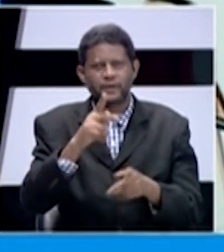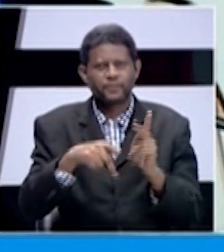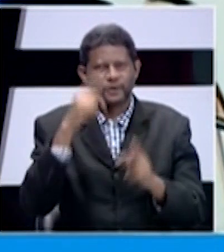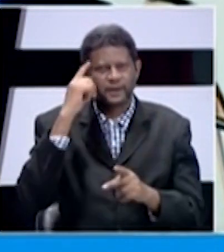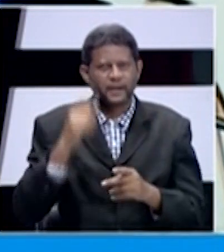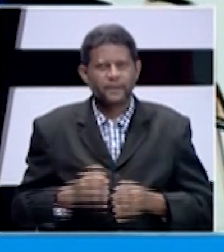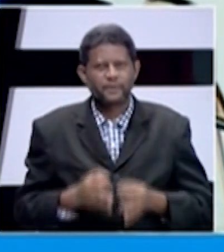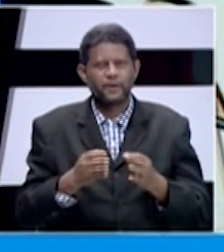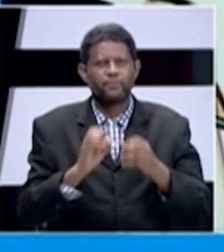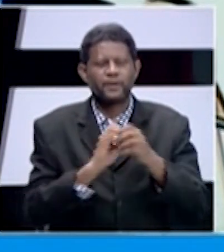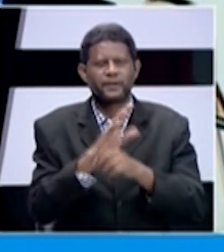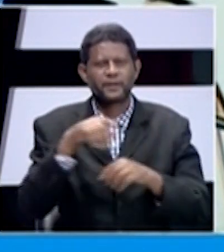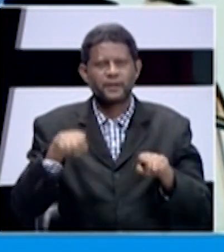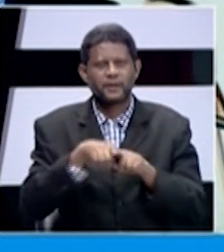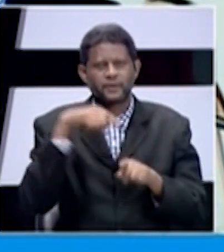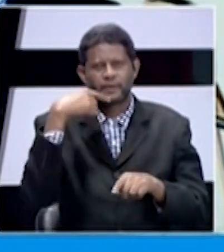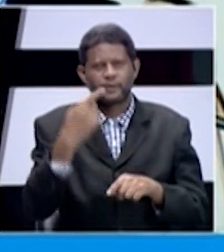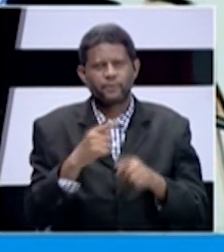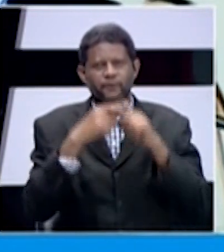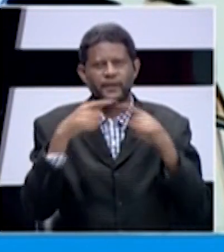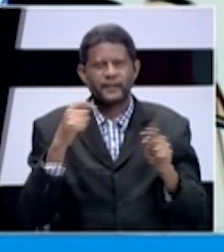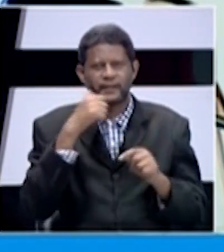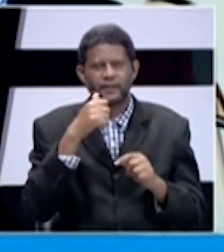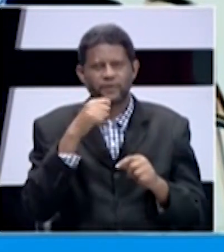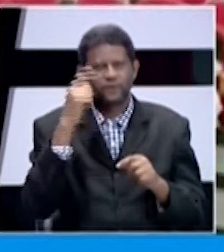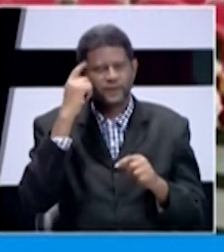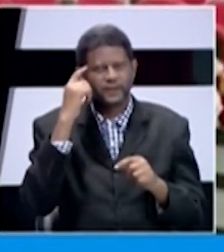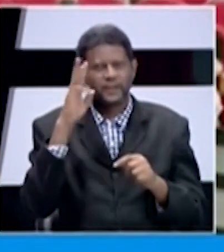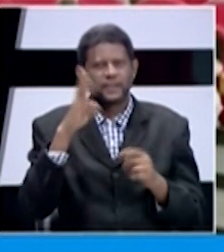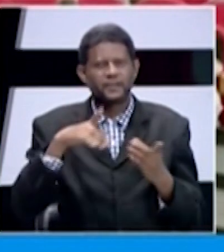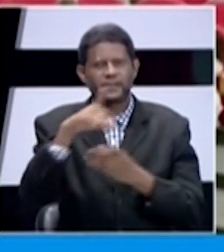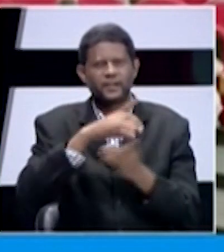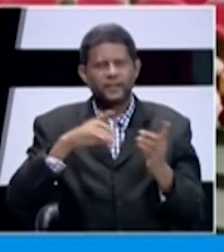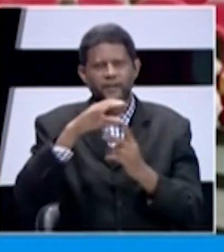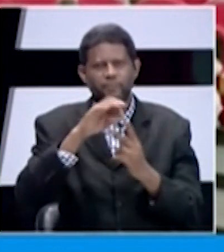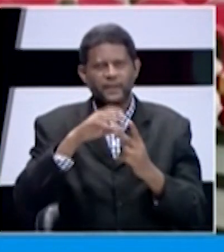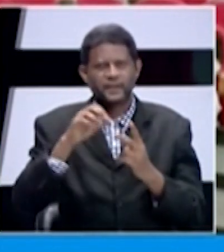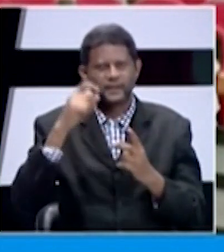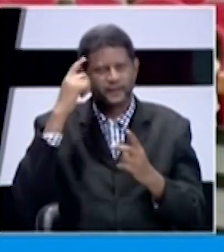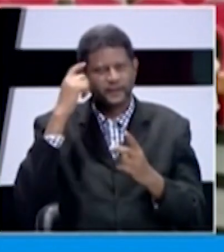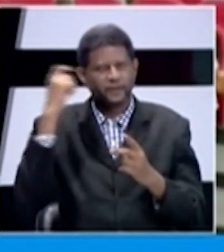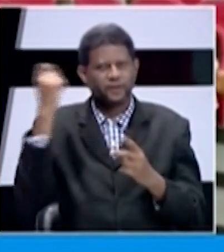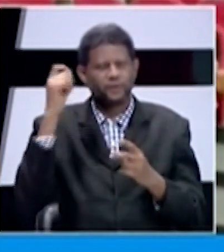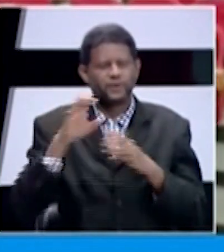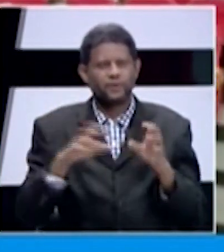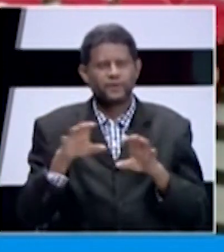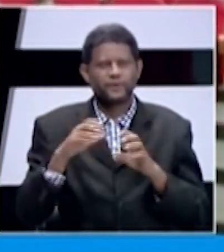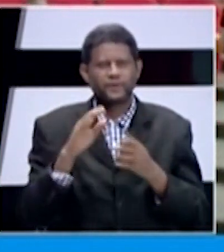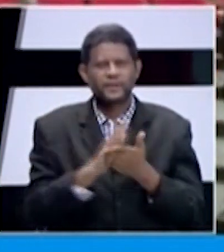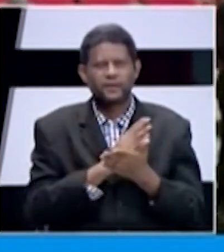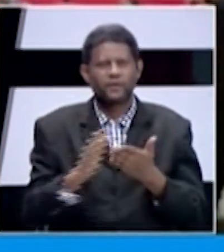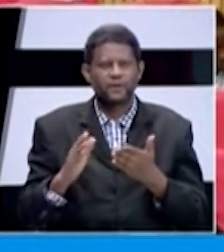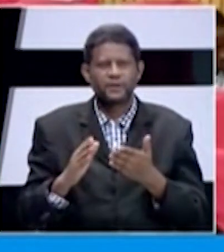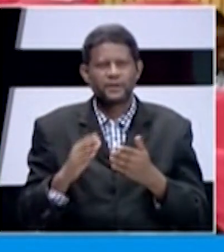ابزم محلالفو وملقت كم زبلوم بفلاي دقان استيو تگراي شاد شاي كللاوي مرصا تگراي عوت كخون زغبره تساتفو